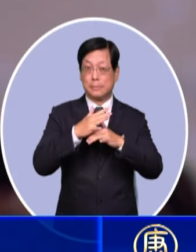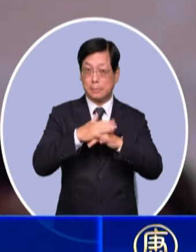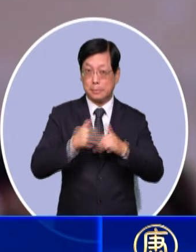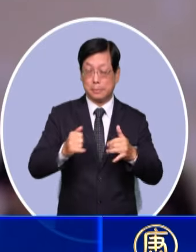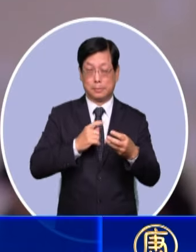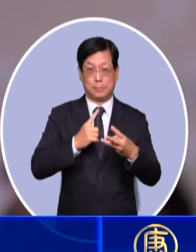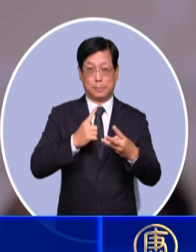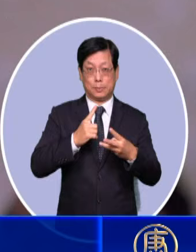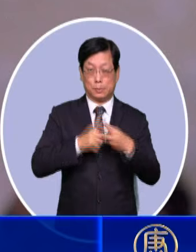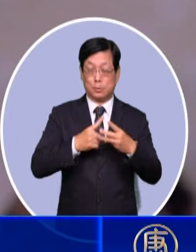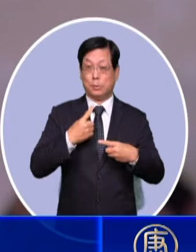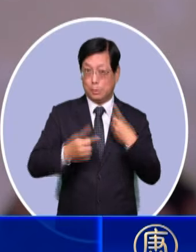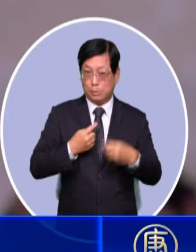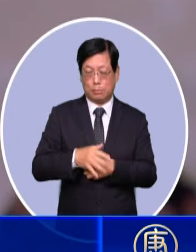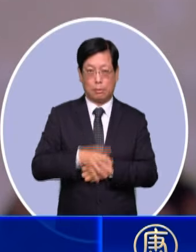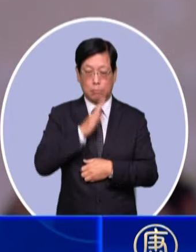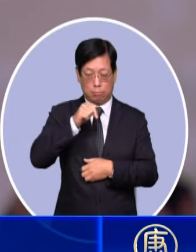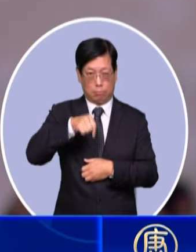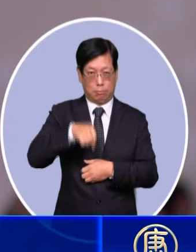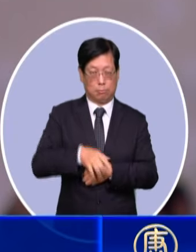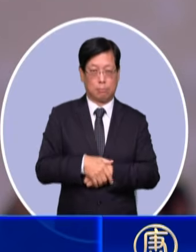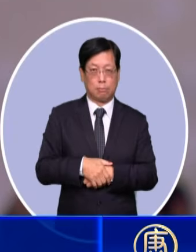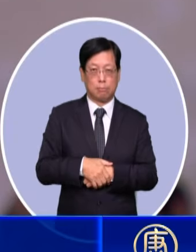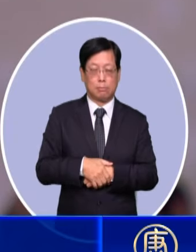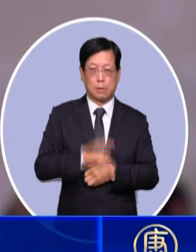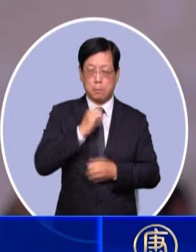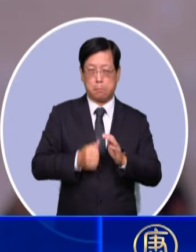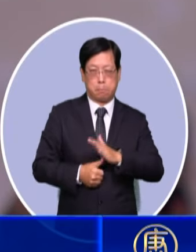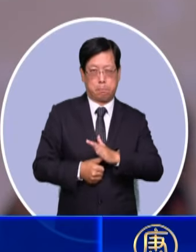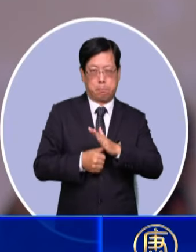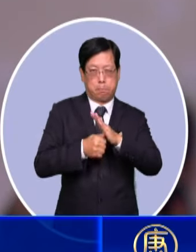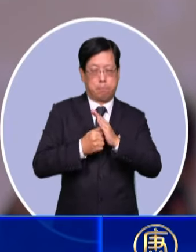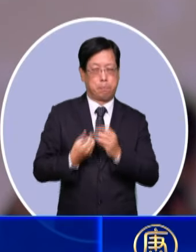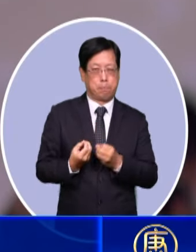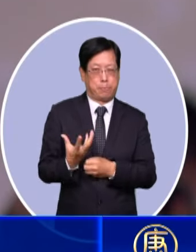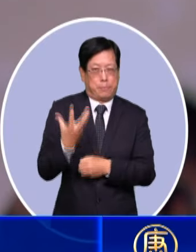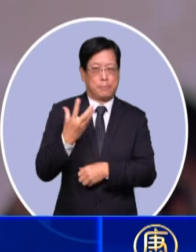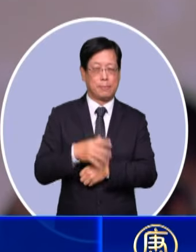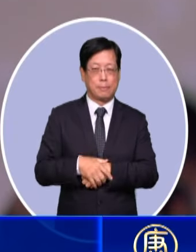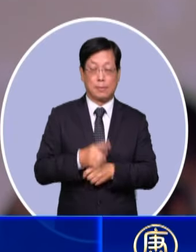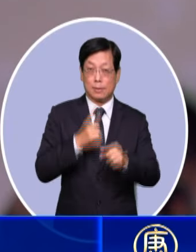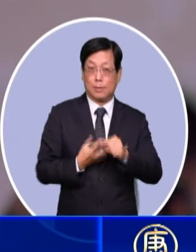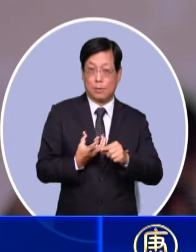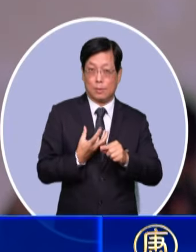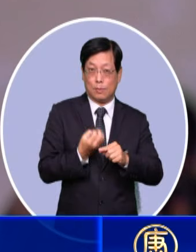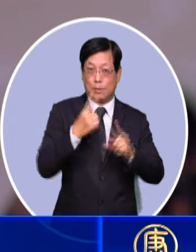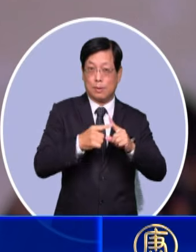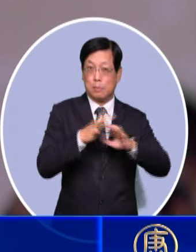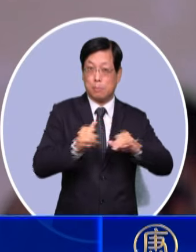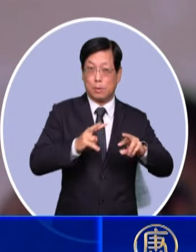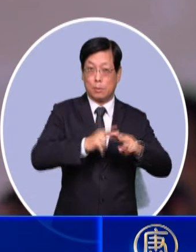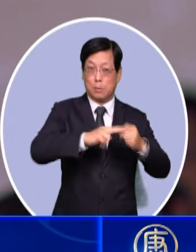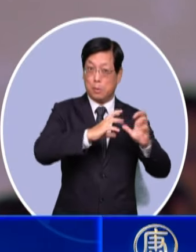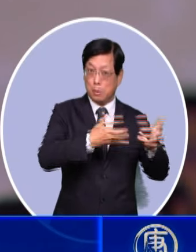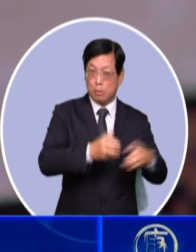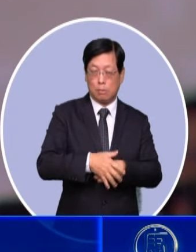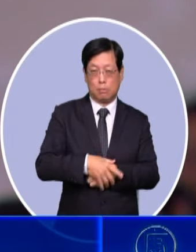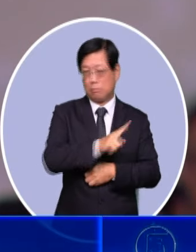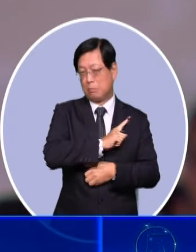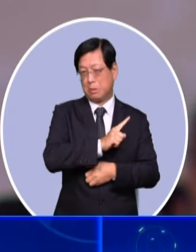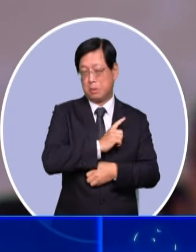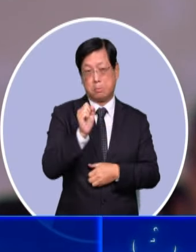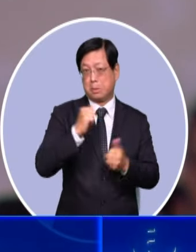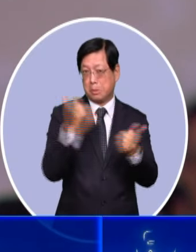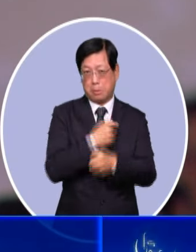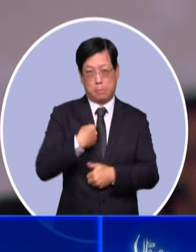自由在这块土地上成长茁壮。中华人民共和国无权代